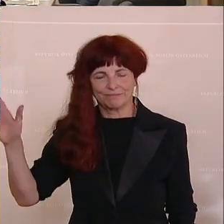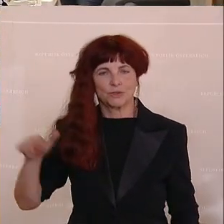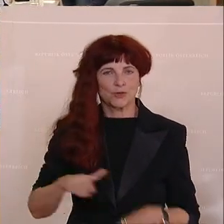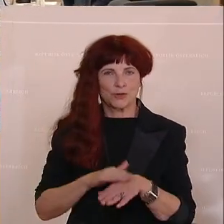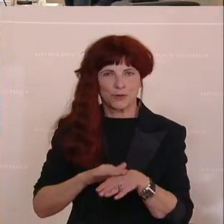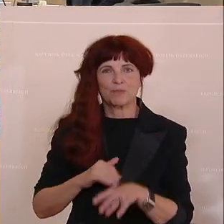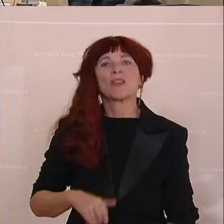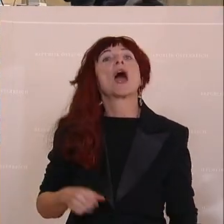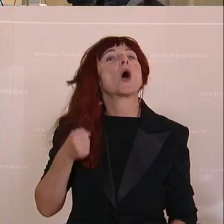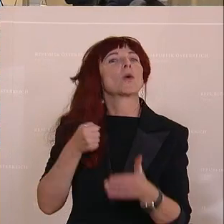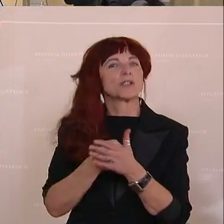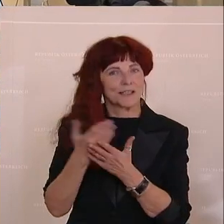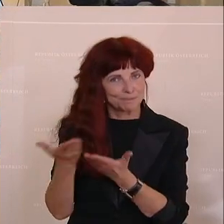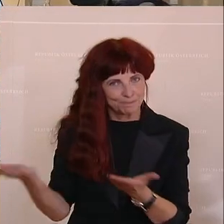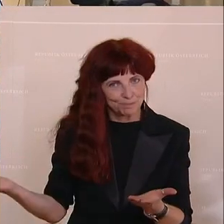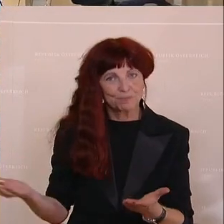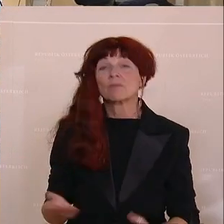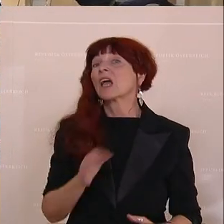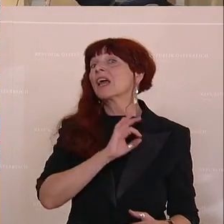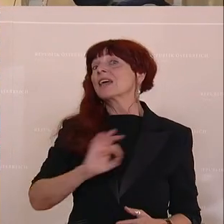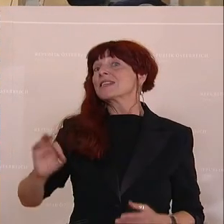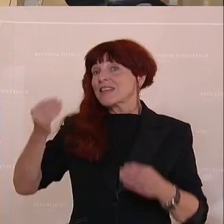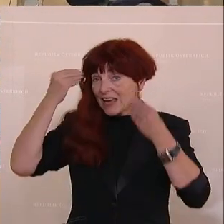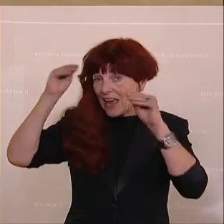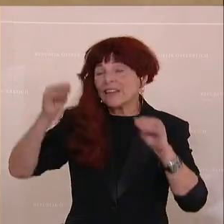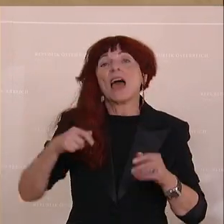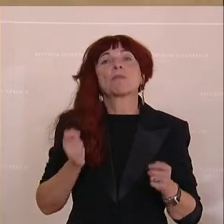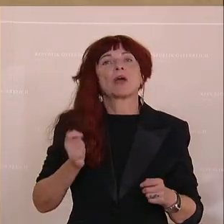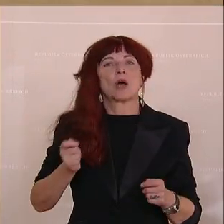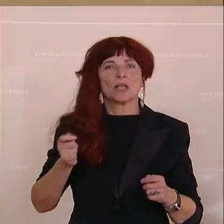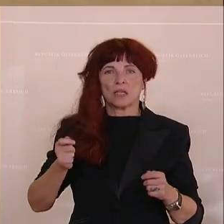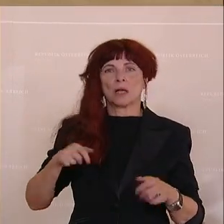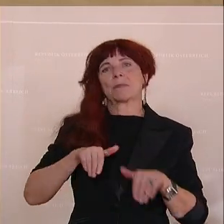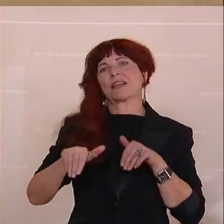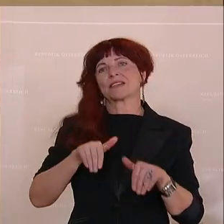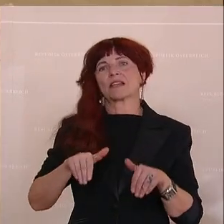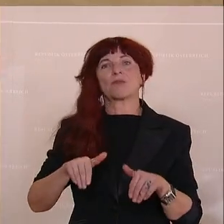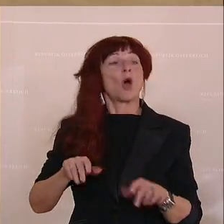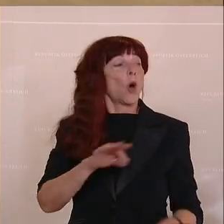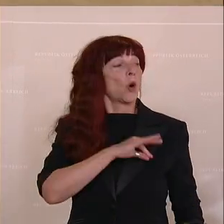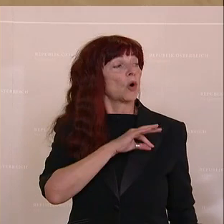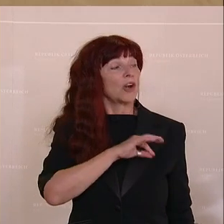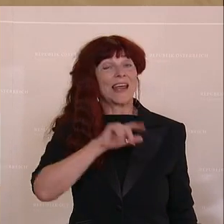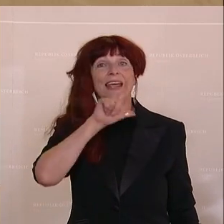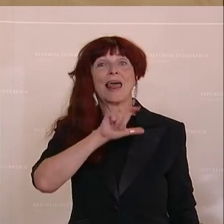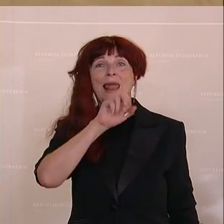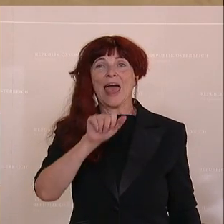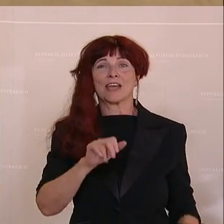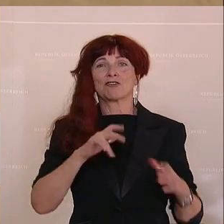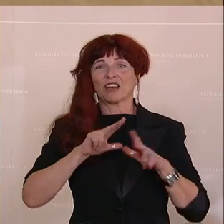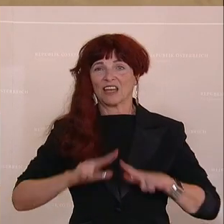Frau Präsidentin, sehr geehrter Minister, zuallererst nach der Rede vom Kollegen Leichtfried, lieber Beppo Muchitsch, du